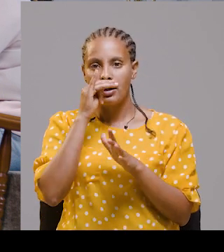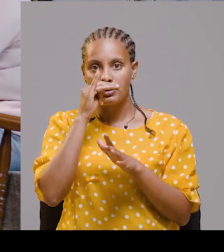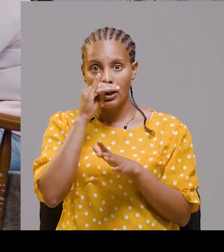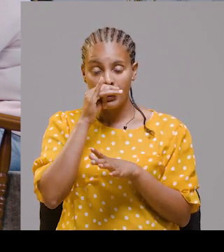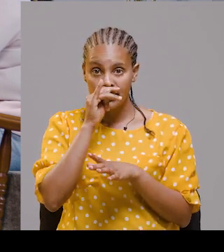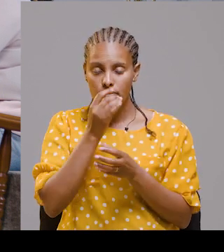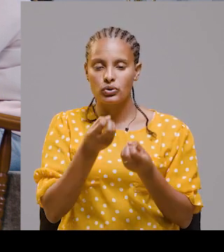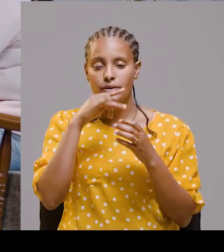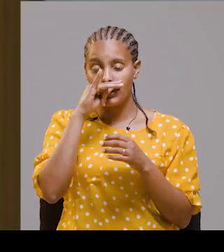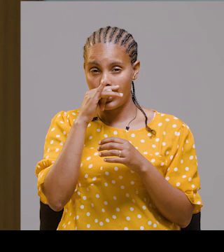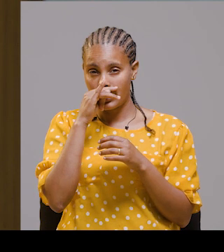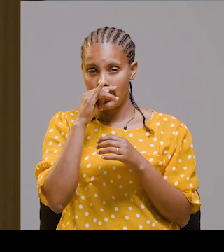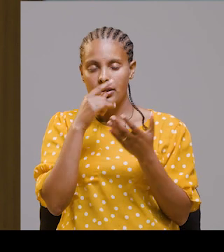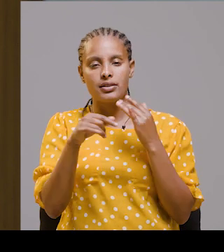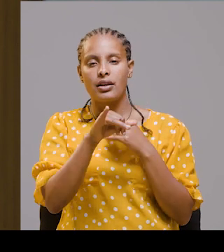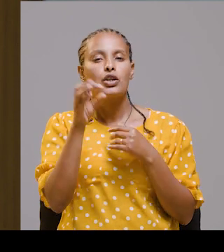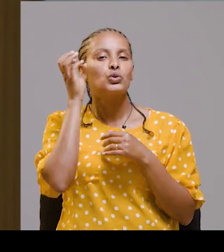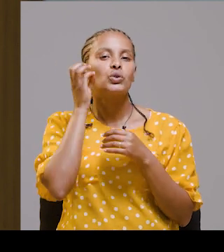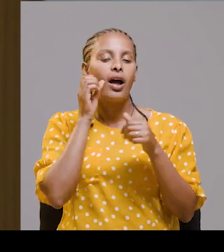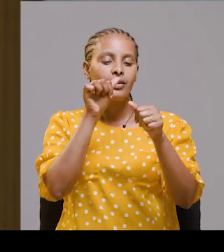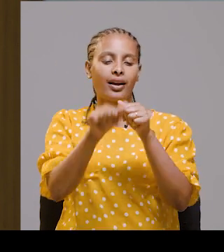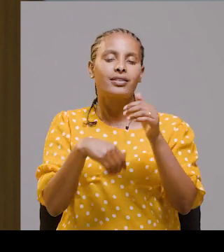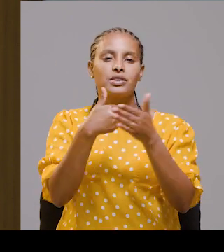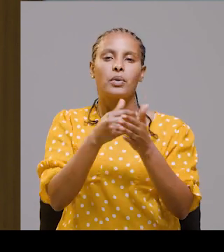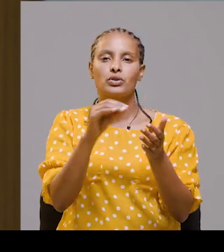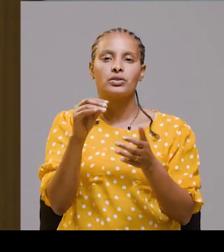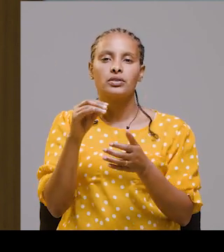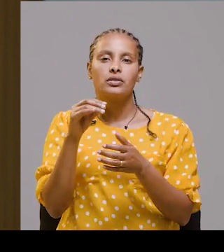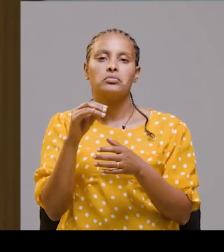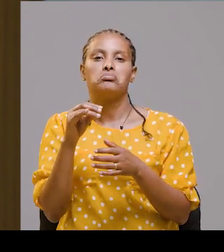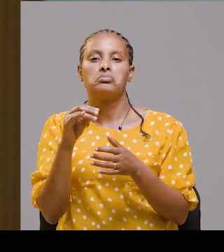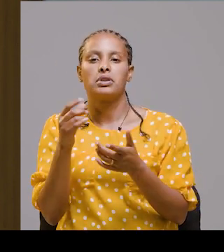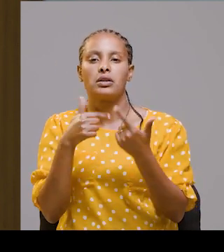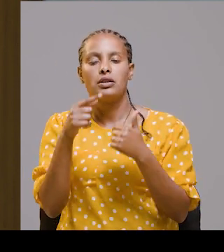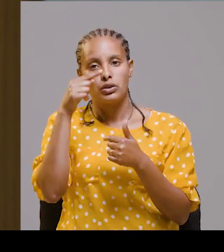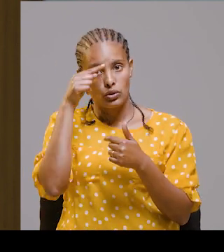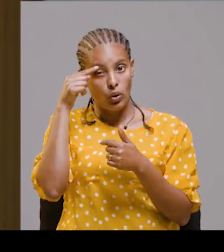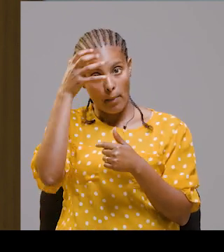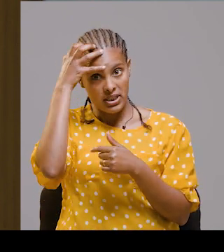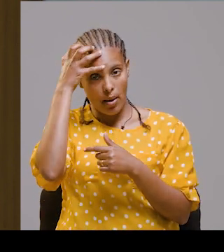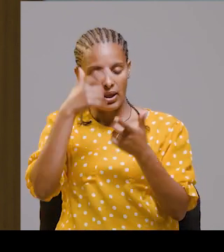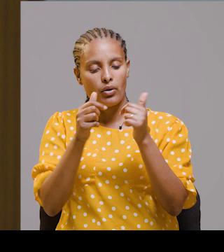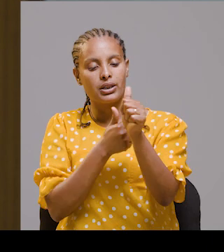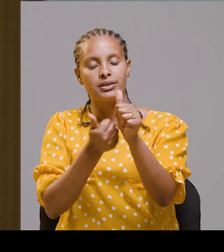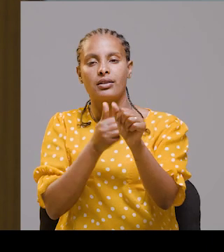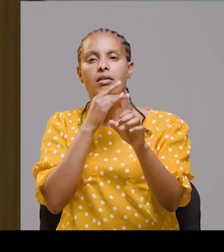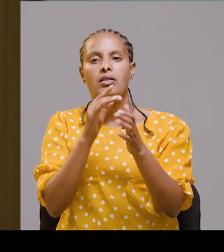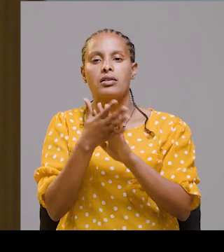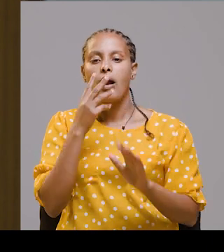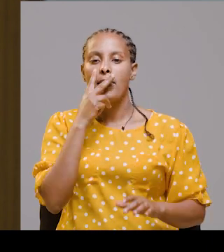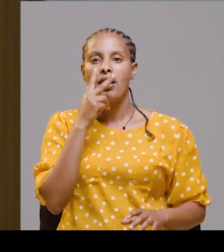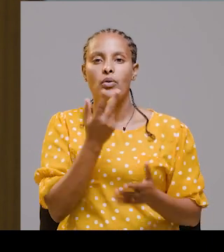ብዙ ሕጻናቶች እንዲህ አይነት የጾታ ጥቃት ይደርስባቸው እና እኛ ጋር ጥቁር አንበሳ መጥተው ክትትል ያደርጋሉ። አንደኛው የምናየው